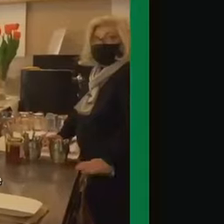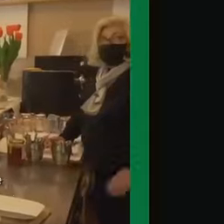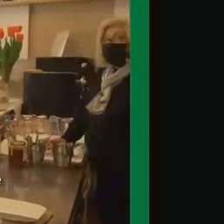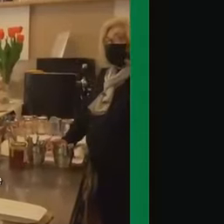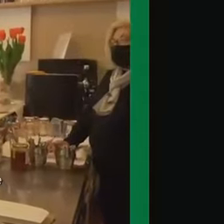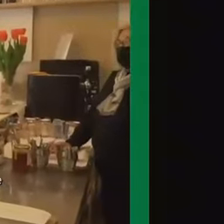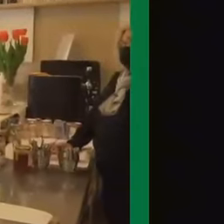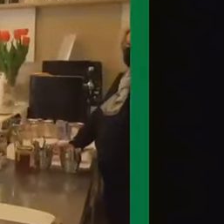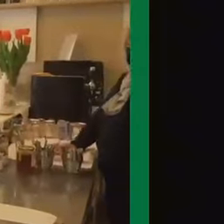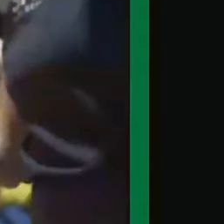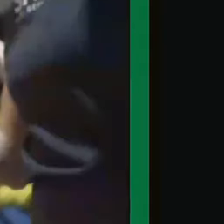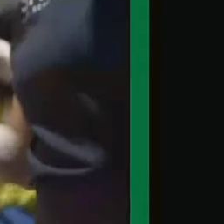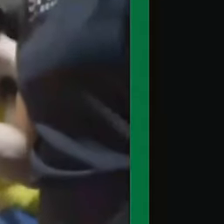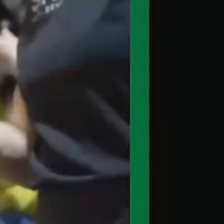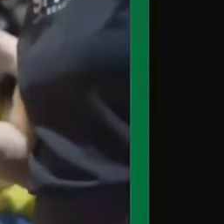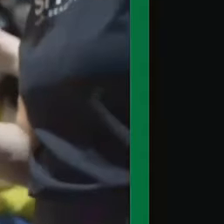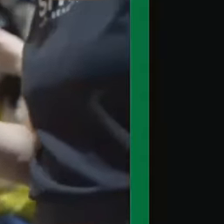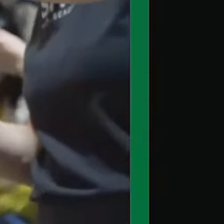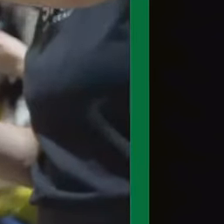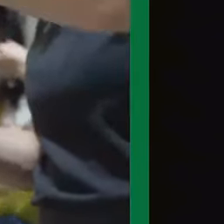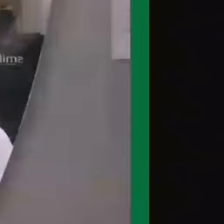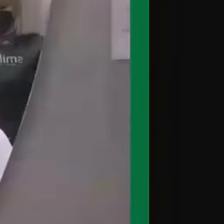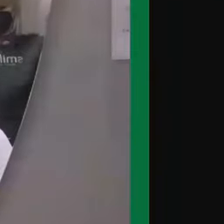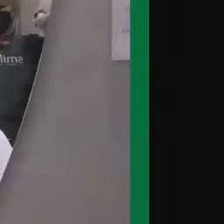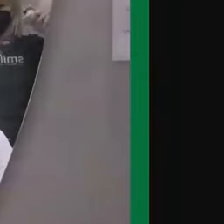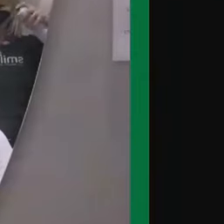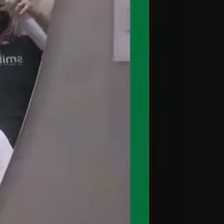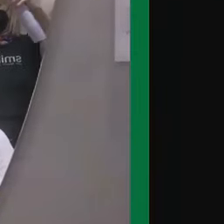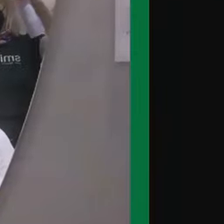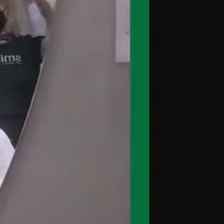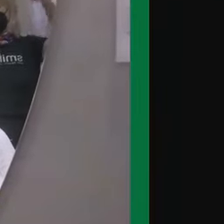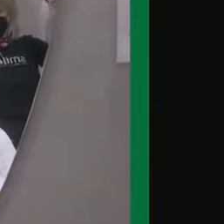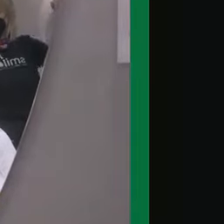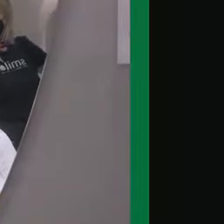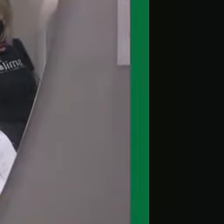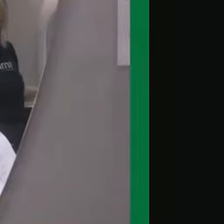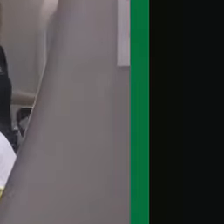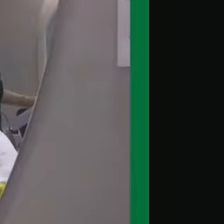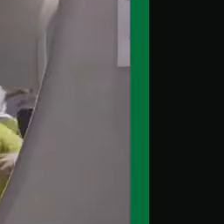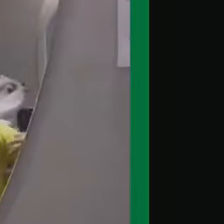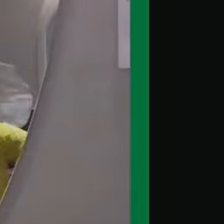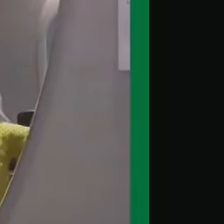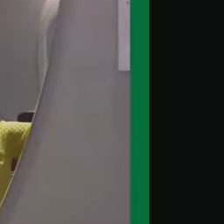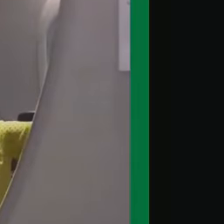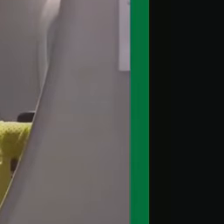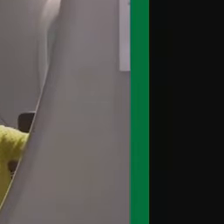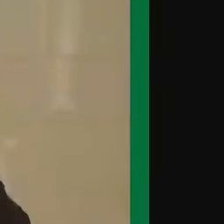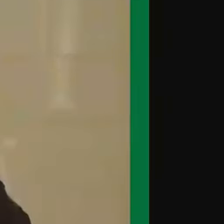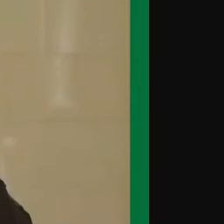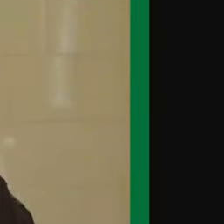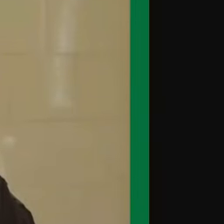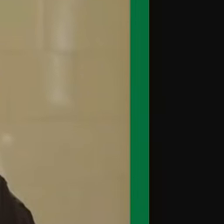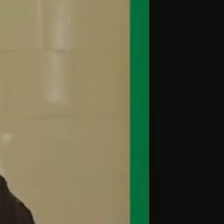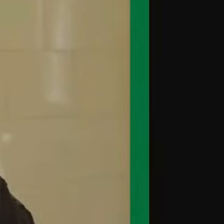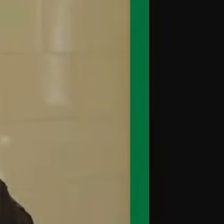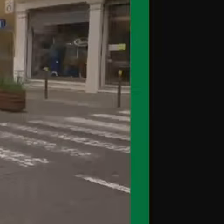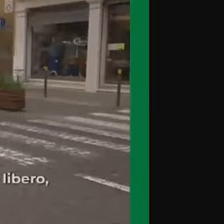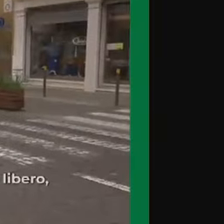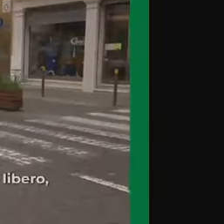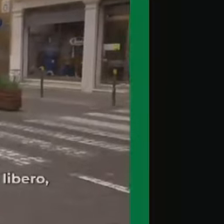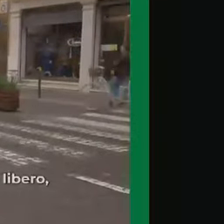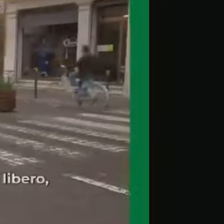Swept by current, swallowed by a wave. Take heed, they'll say, no, no, no need